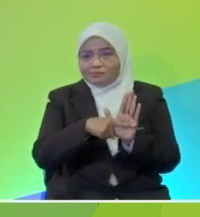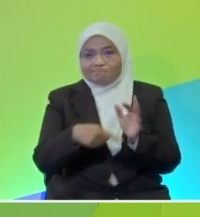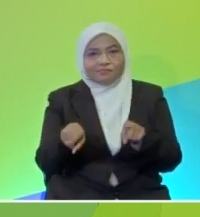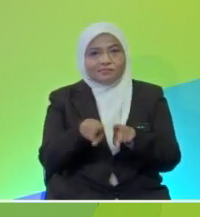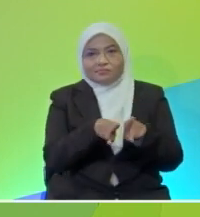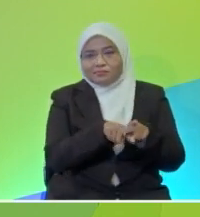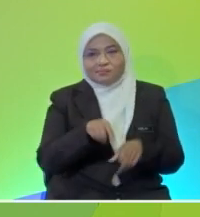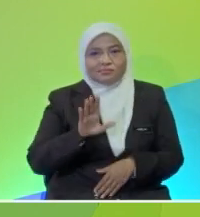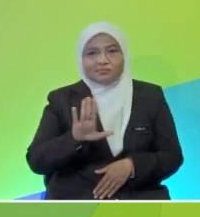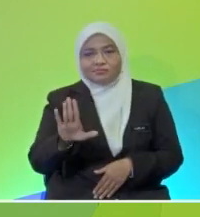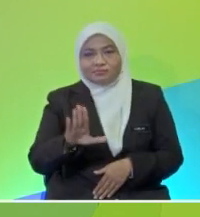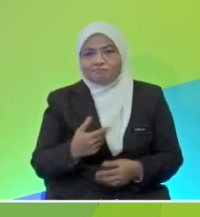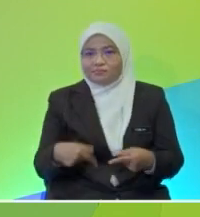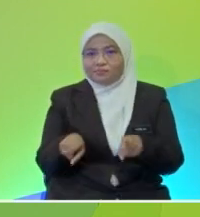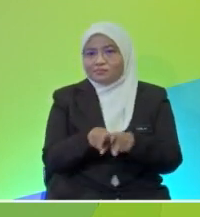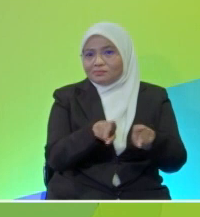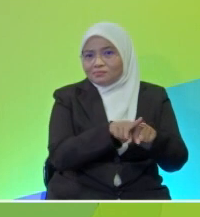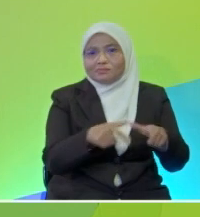dan akhirnya